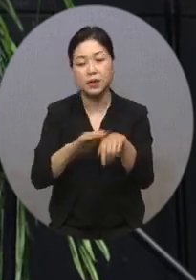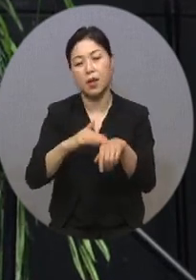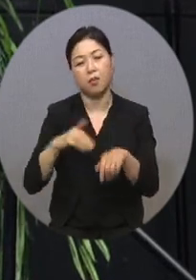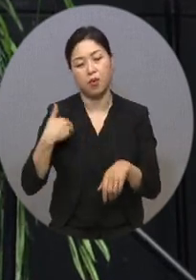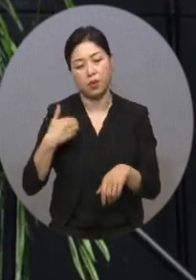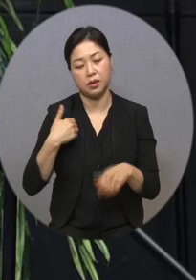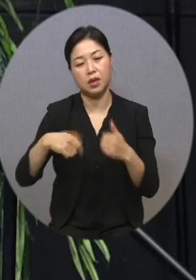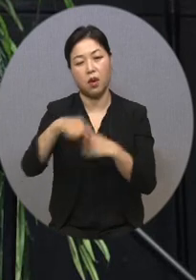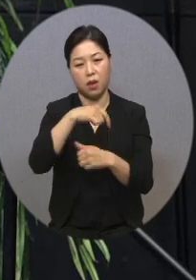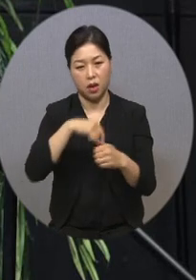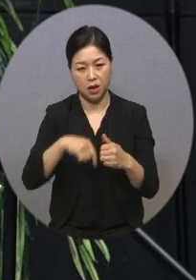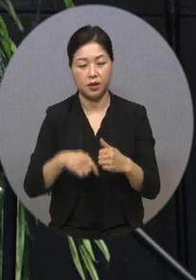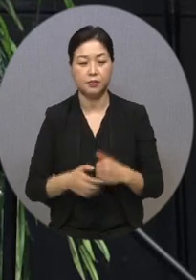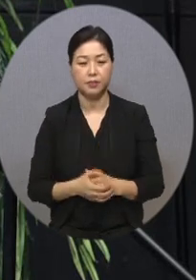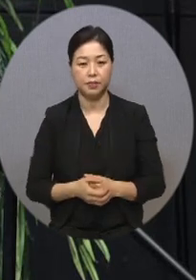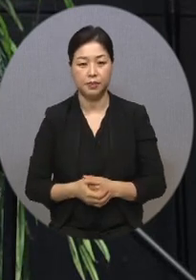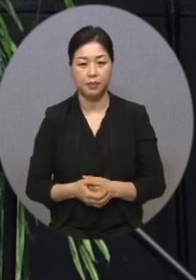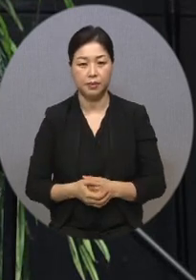상황에서